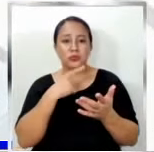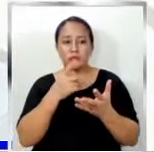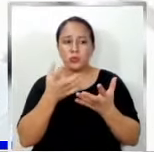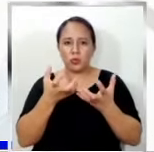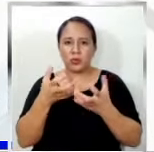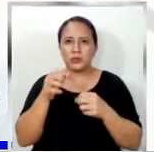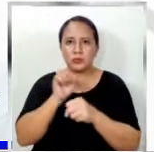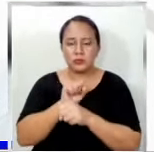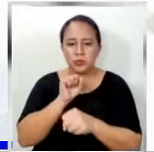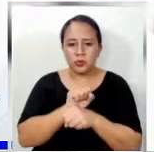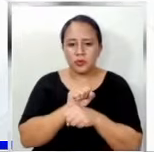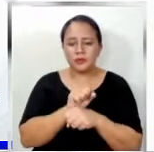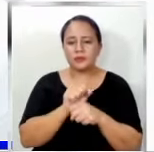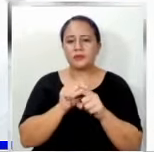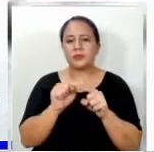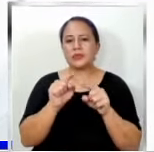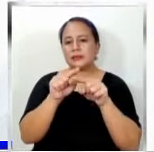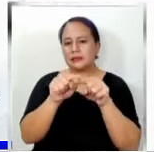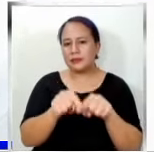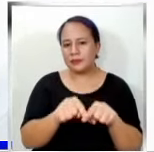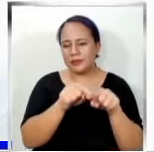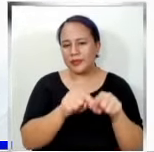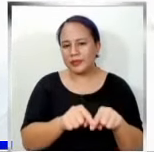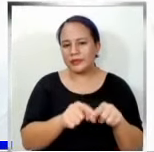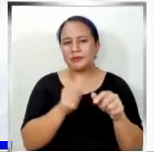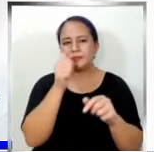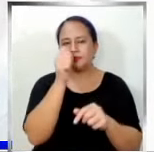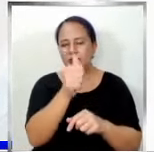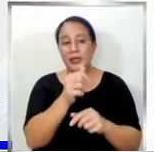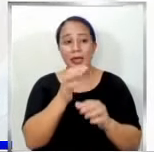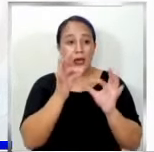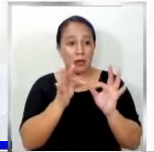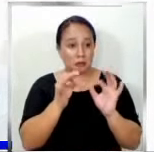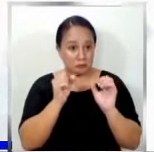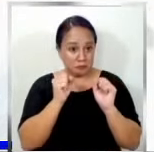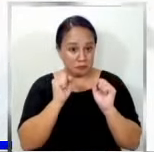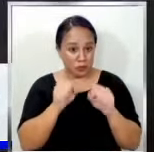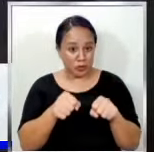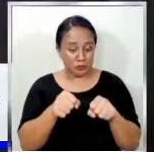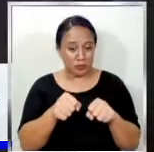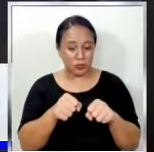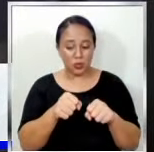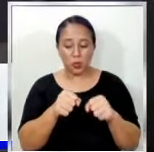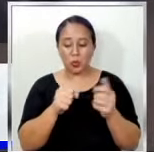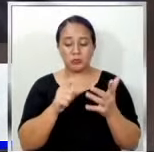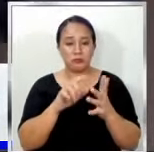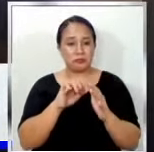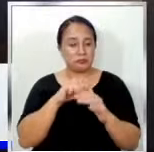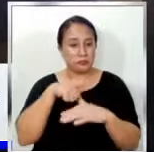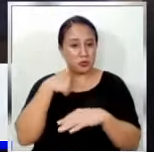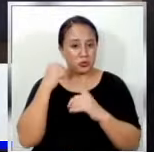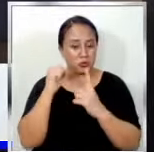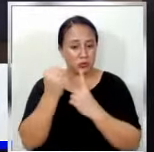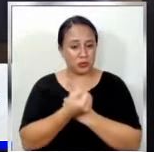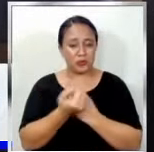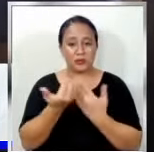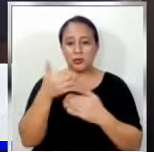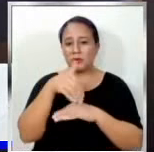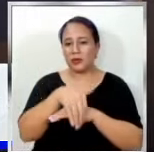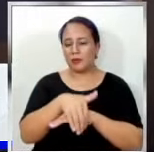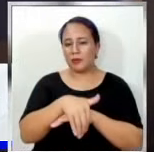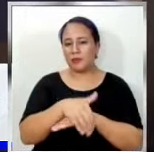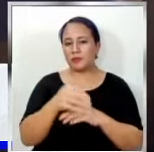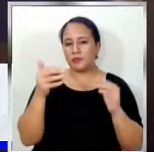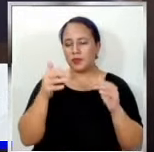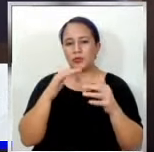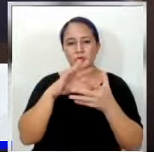So, depende na lang talaga yan sa kanya kung kakayanin niya yung ganung setup. Ngayong gabi, nakatuo ng kwento